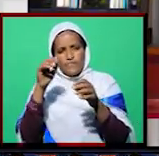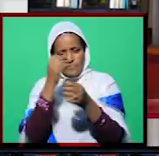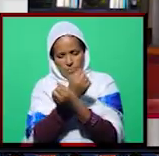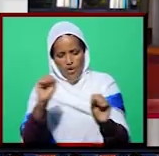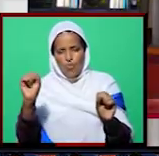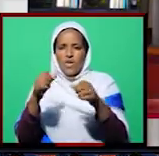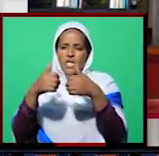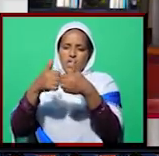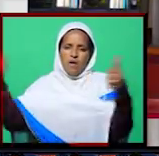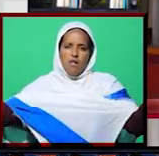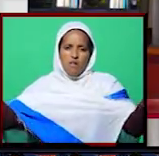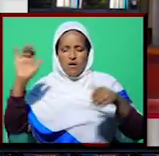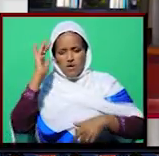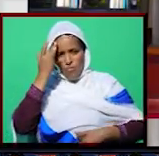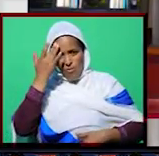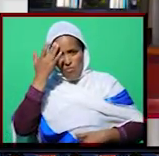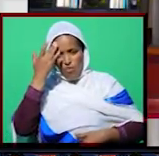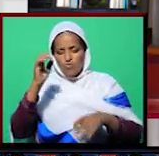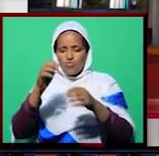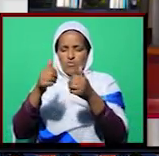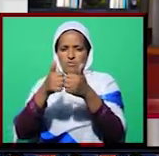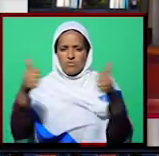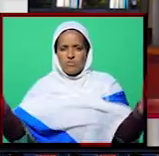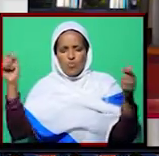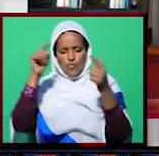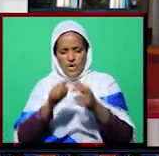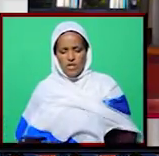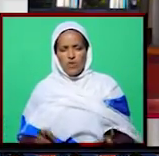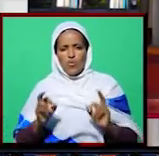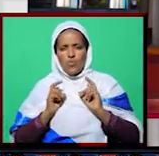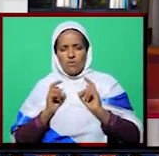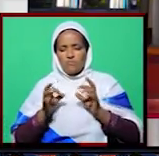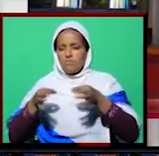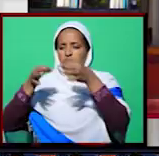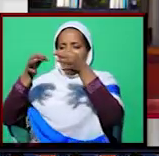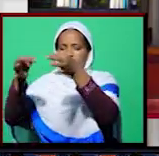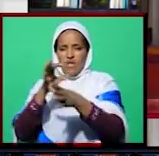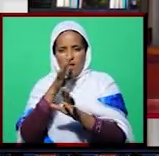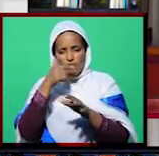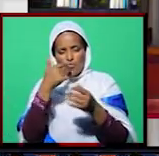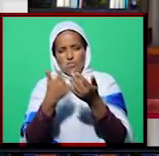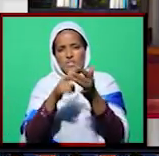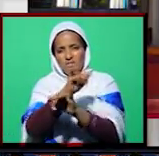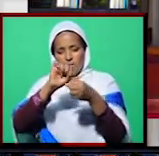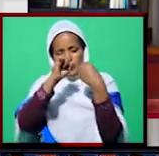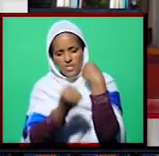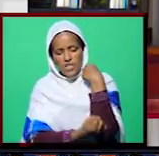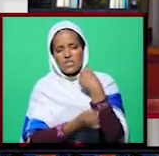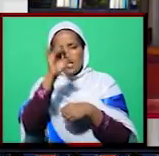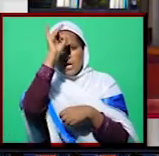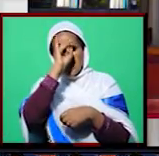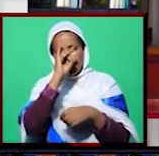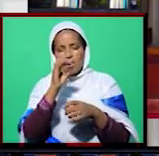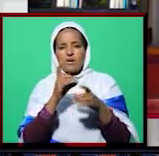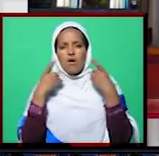ይድናሉ፣ ደዌ ይርቅላቸዋል፣ ከህሙማኑ ይርቃል፣ ወደ ህያዋኑ አይተላለፍም ብሎት በዚያ